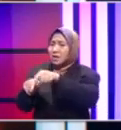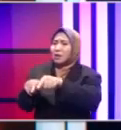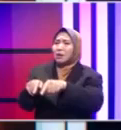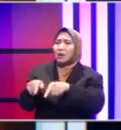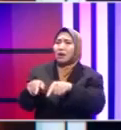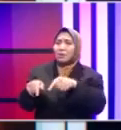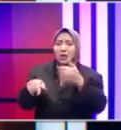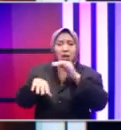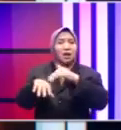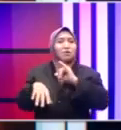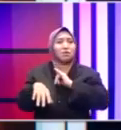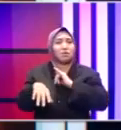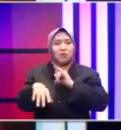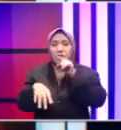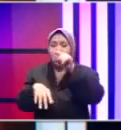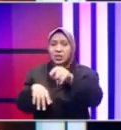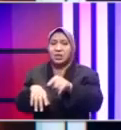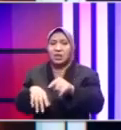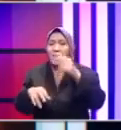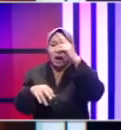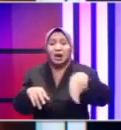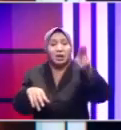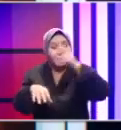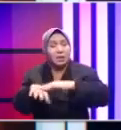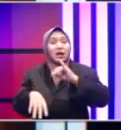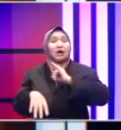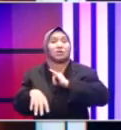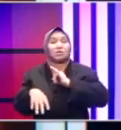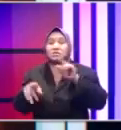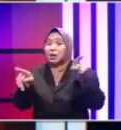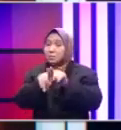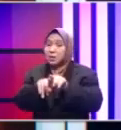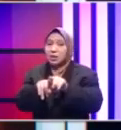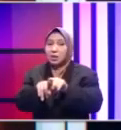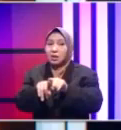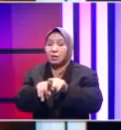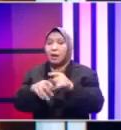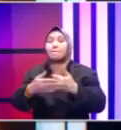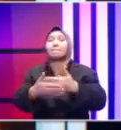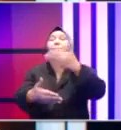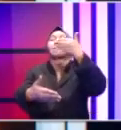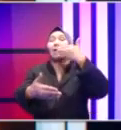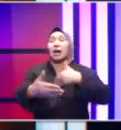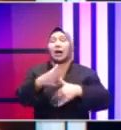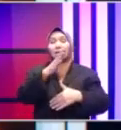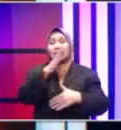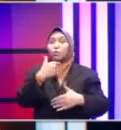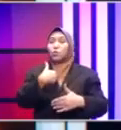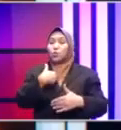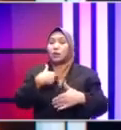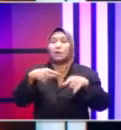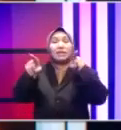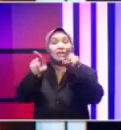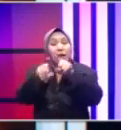ini ke atas aku ataupun engkau nih Haram ke atas aku seperti mana belakang Ibuku Ah masuk deh dia